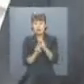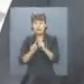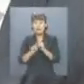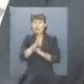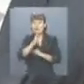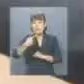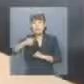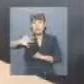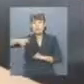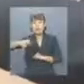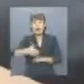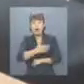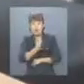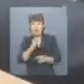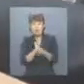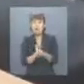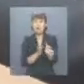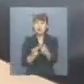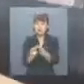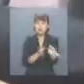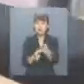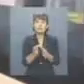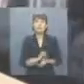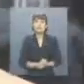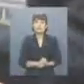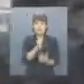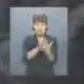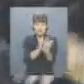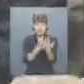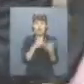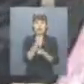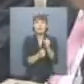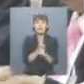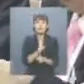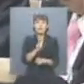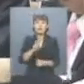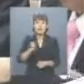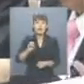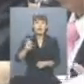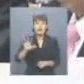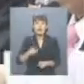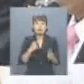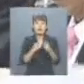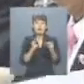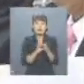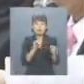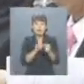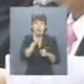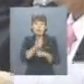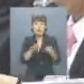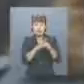องไปชี้แจงตามแผนปฏิบัติการในปี2555กสทจะโครงข่ายสถานีฐาน